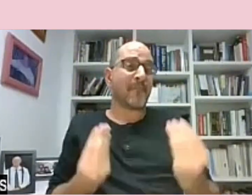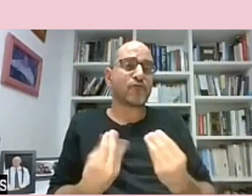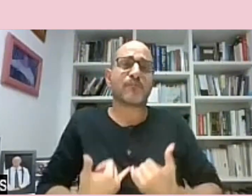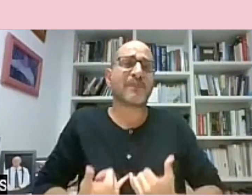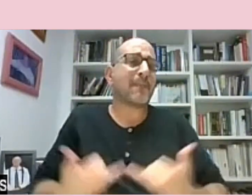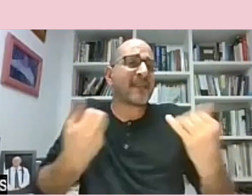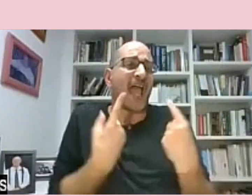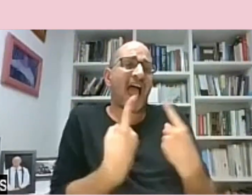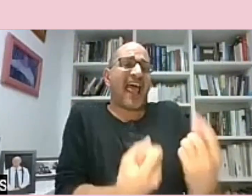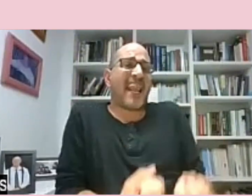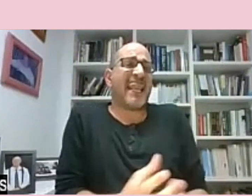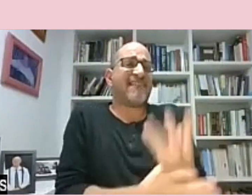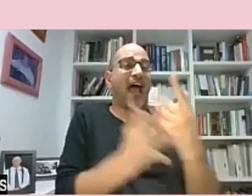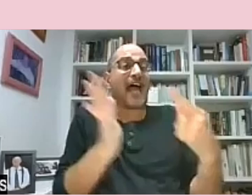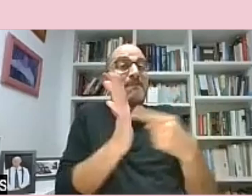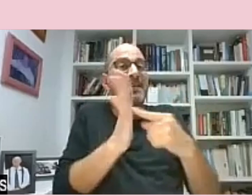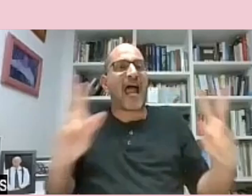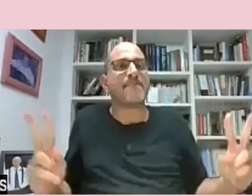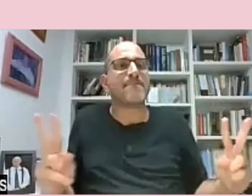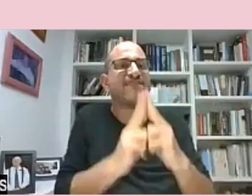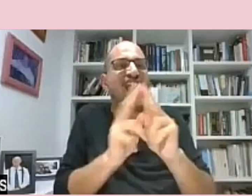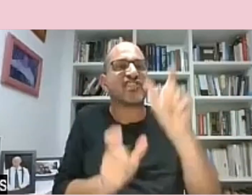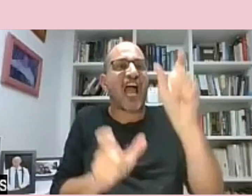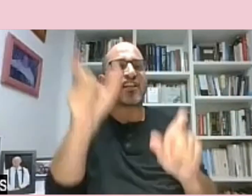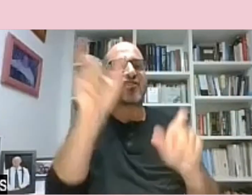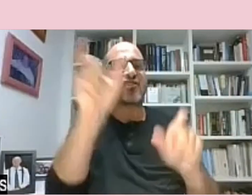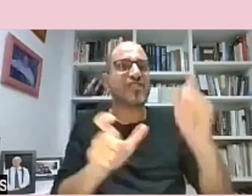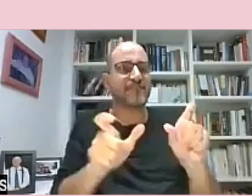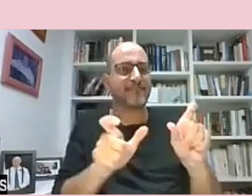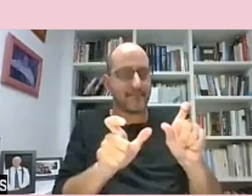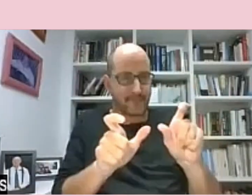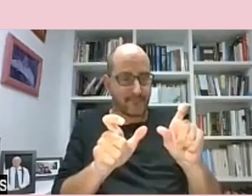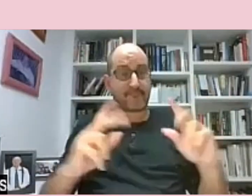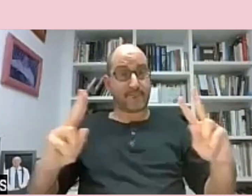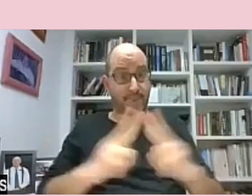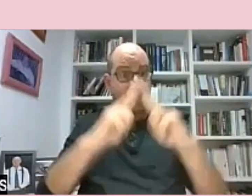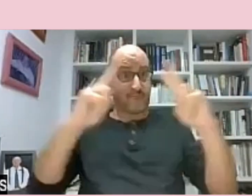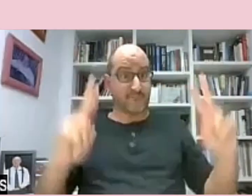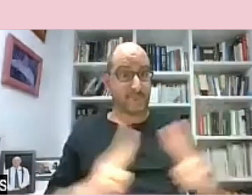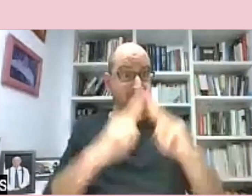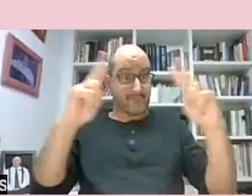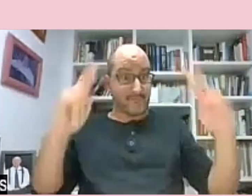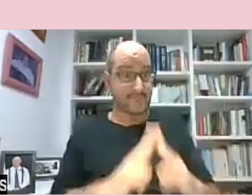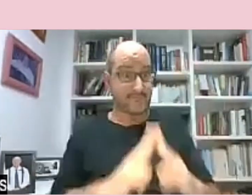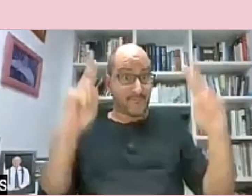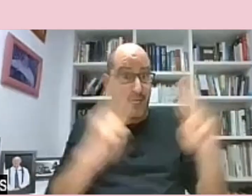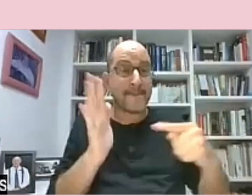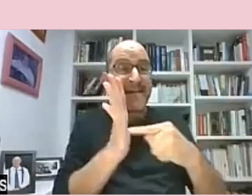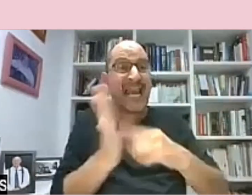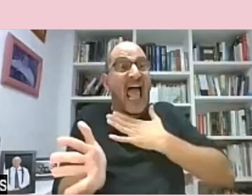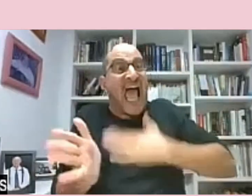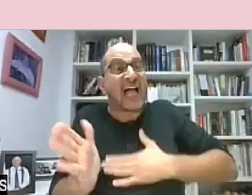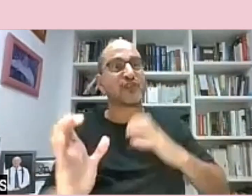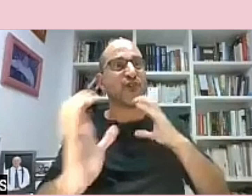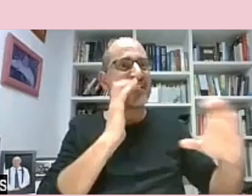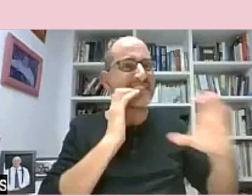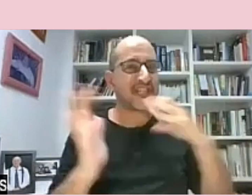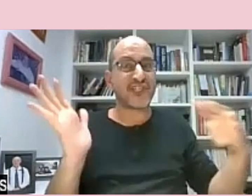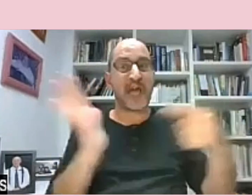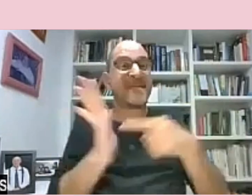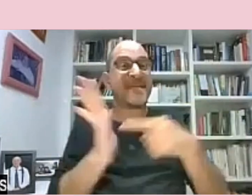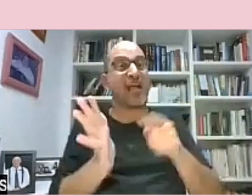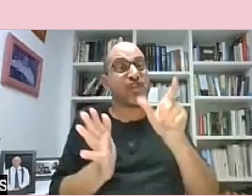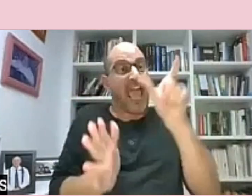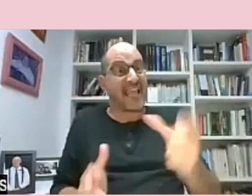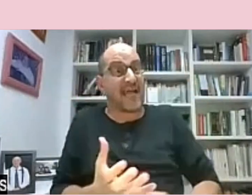כמובן, שפה זה משהו שמתפתח באופן טבעי, כשיש מפגש של אנשים שפוגשים כל פעם את הבן אדם, אז יש את